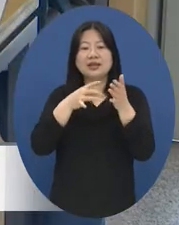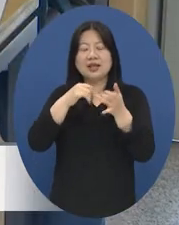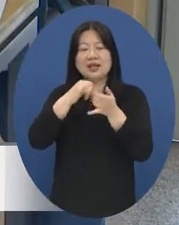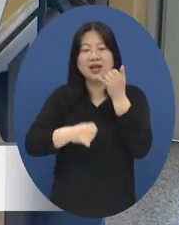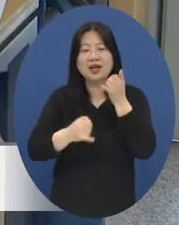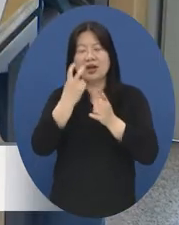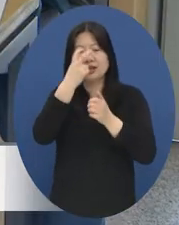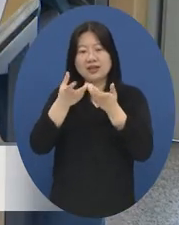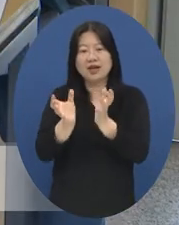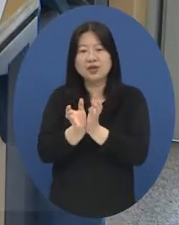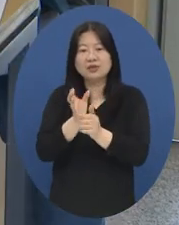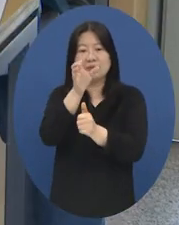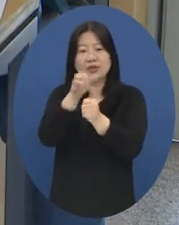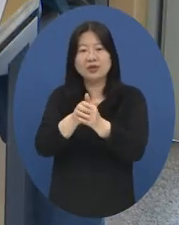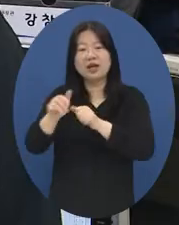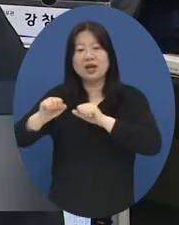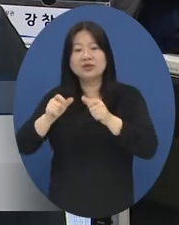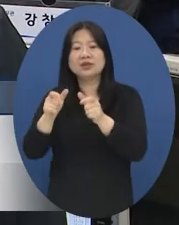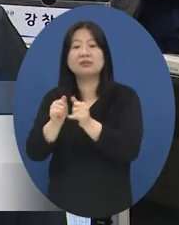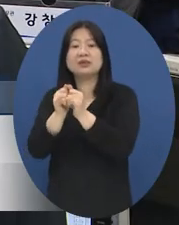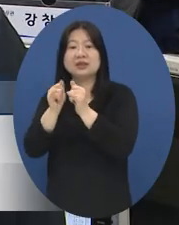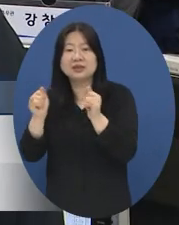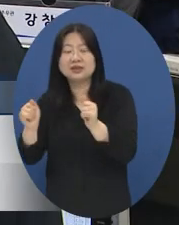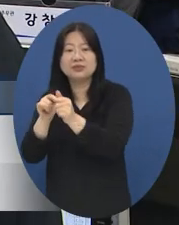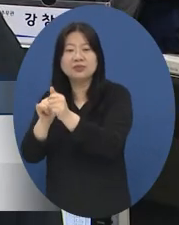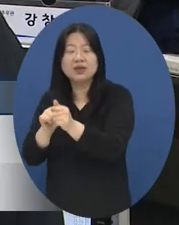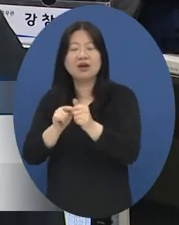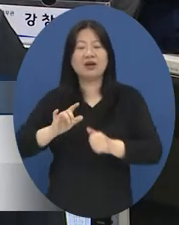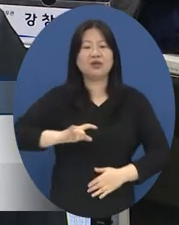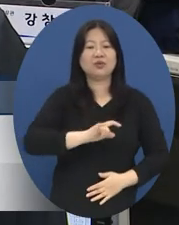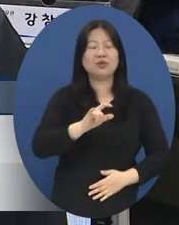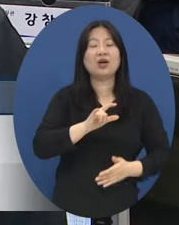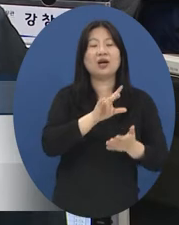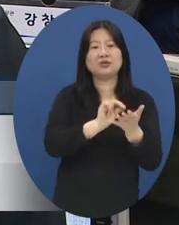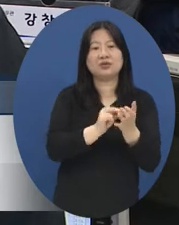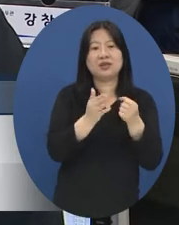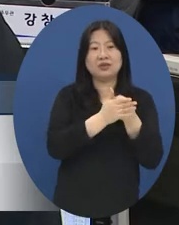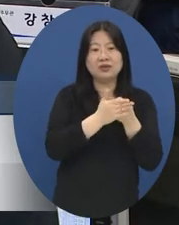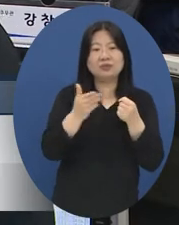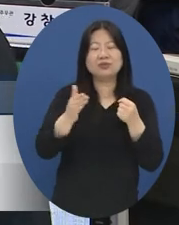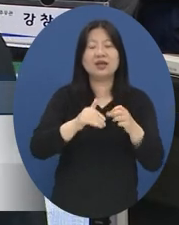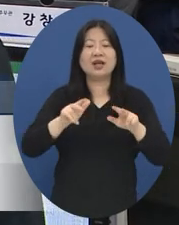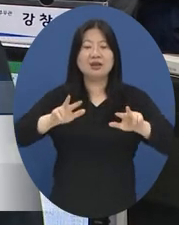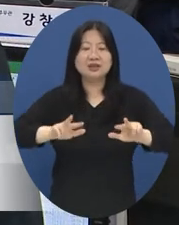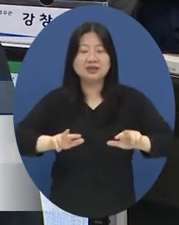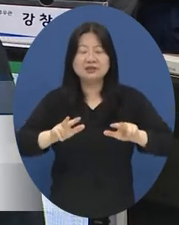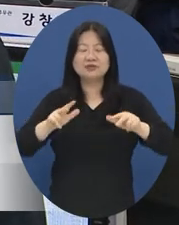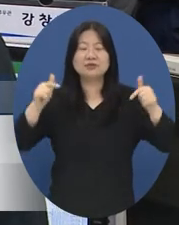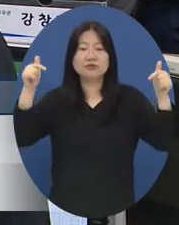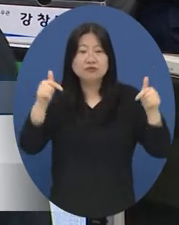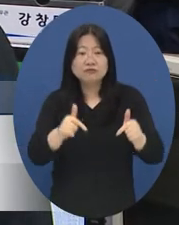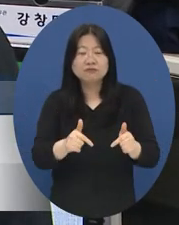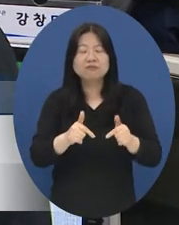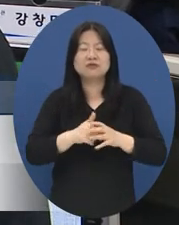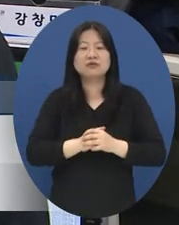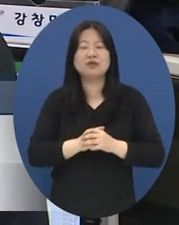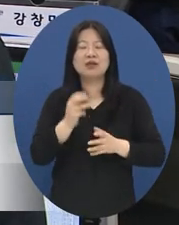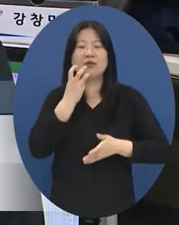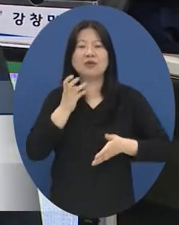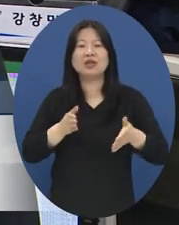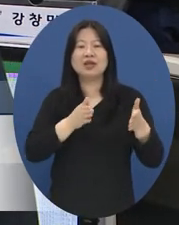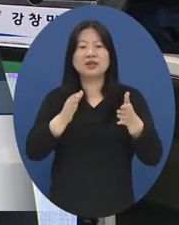임명돼 활동하는 시민들입니다. 코로나19로 인해서 지금 위축된